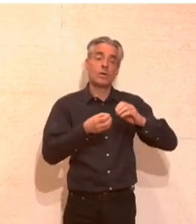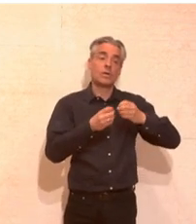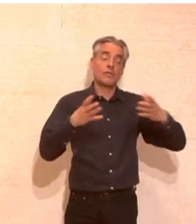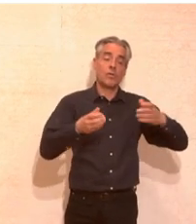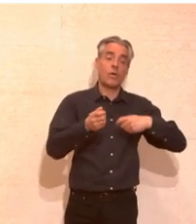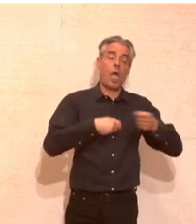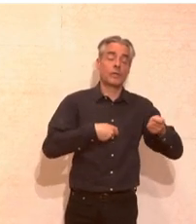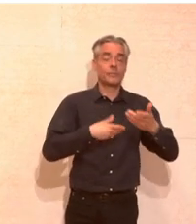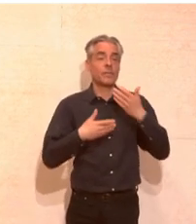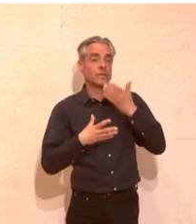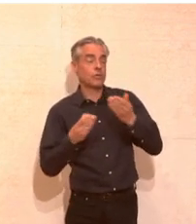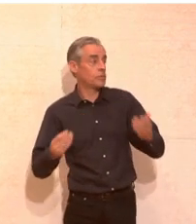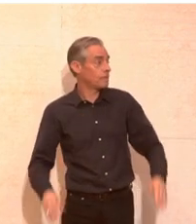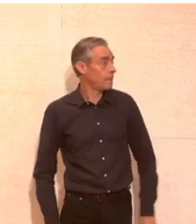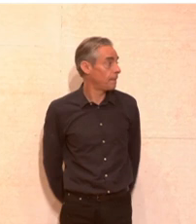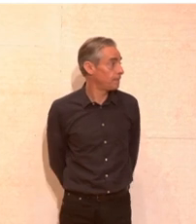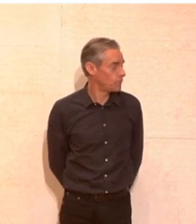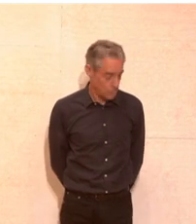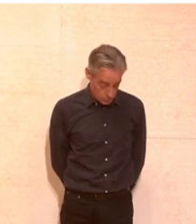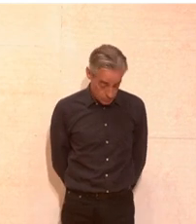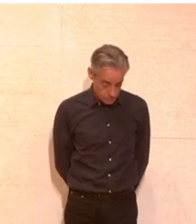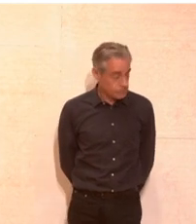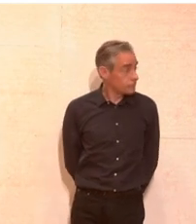développement atypique. Merci beaucoup Carmen.